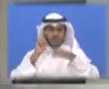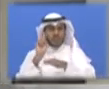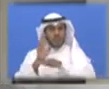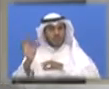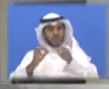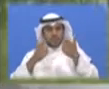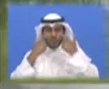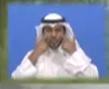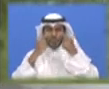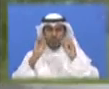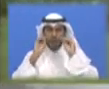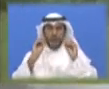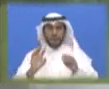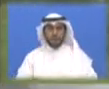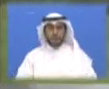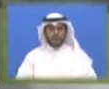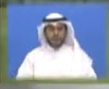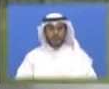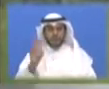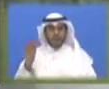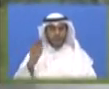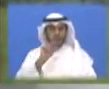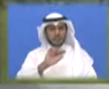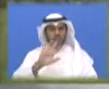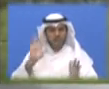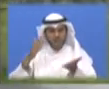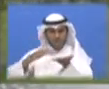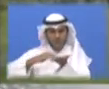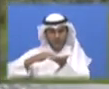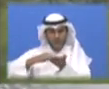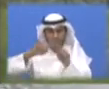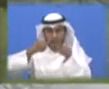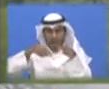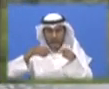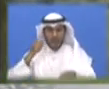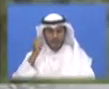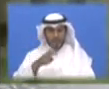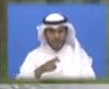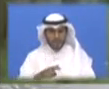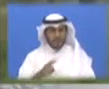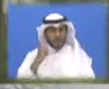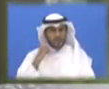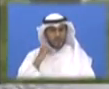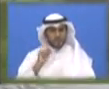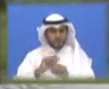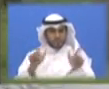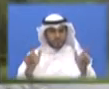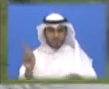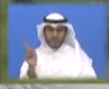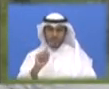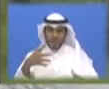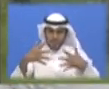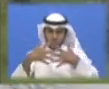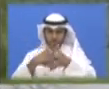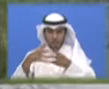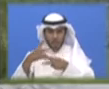قبل هؤلاء الأشخاص. كما حذرت من شراء أي أراضي في بريطانيا يتم الإعلان عنها سواء من قبل شركات في